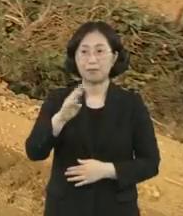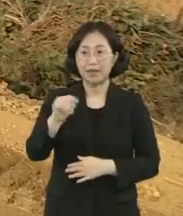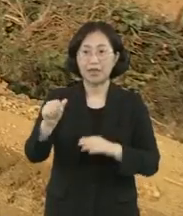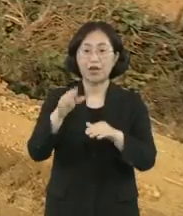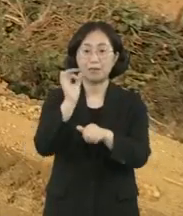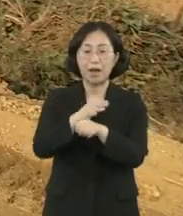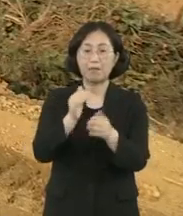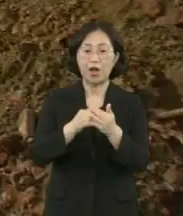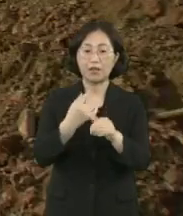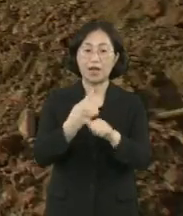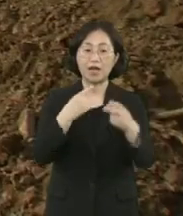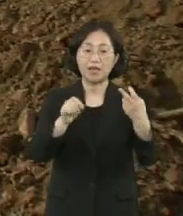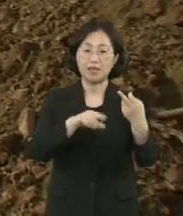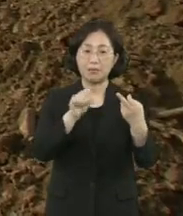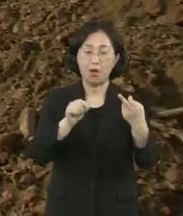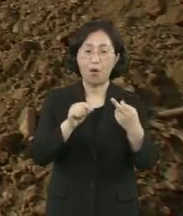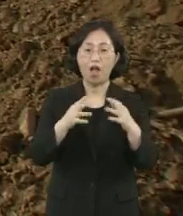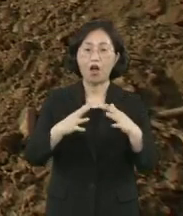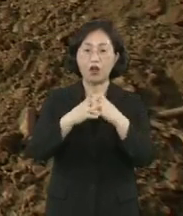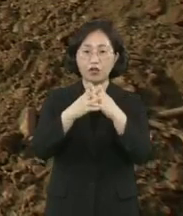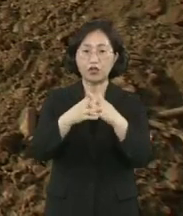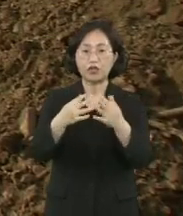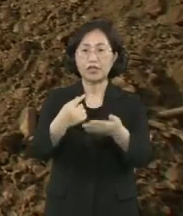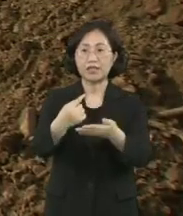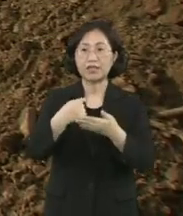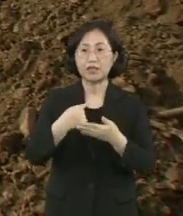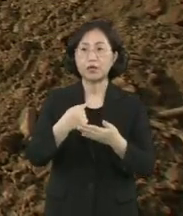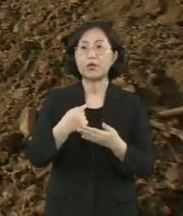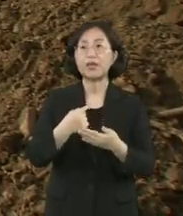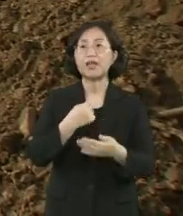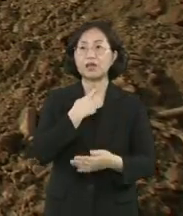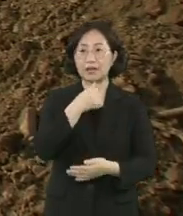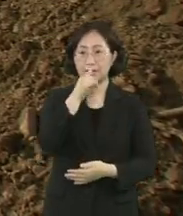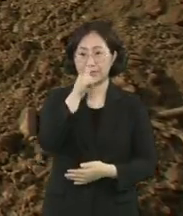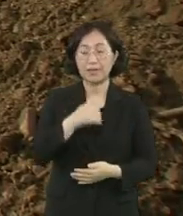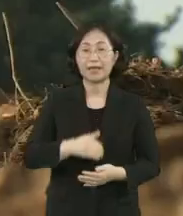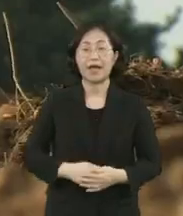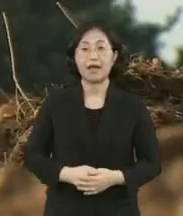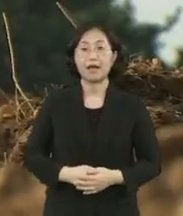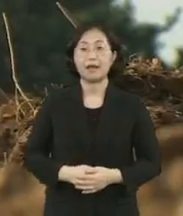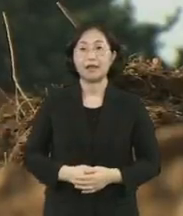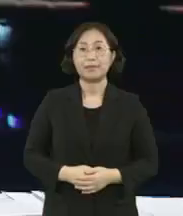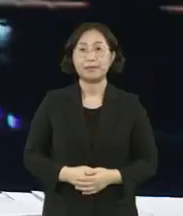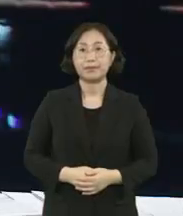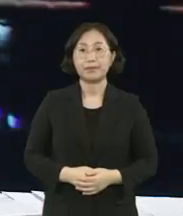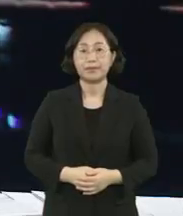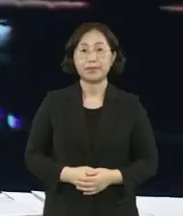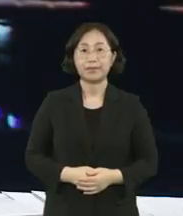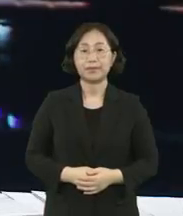뒤 지난해 12월 건축 허가 신청서를 제출한 바 있습니다.